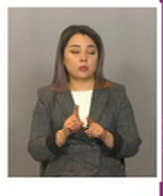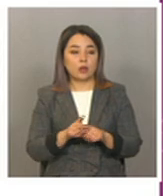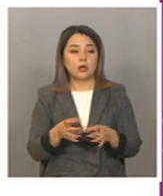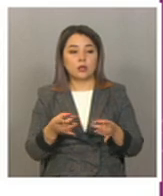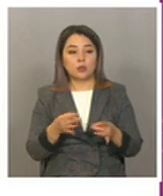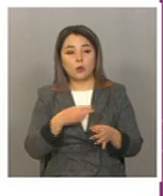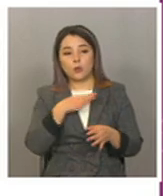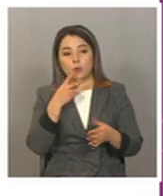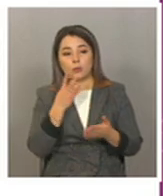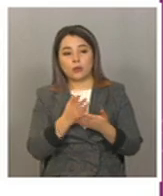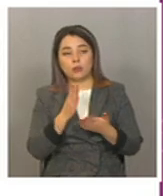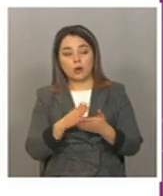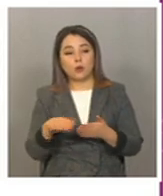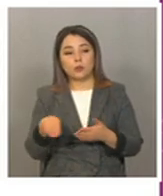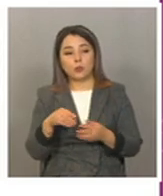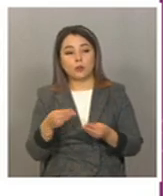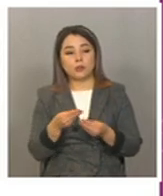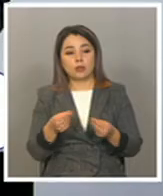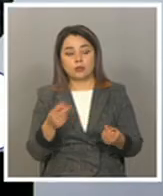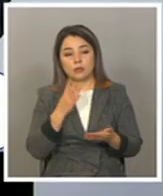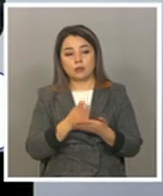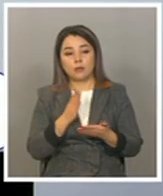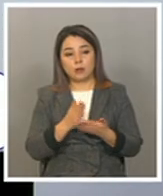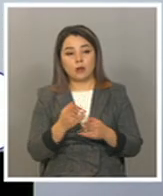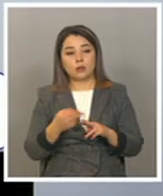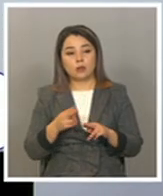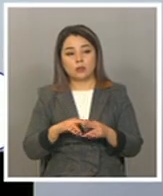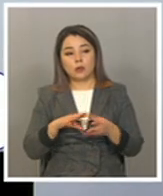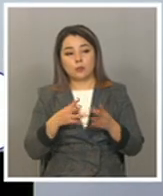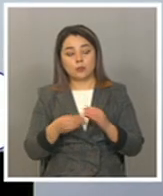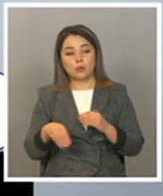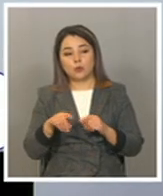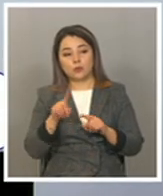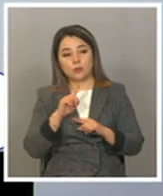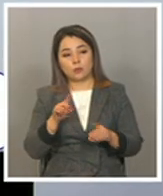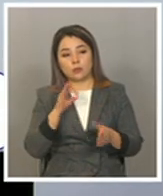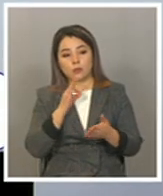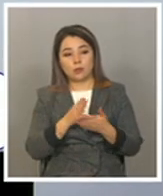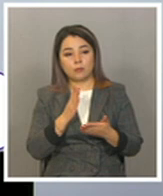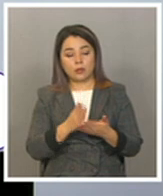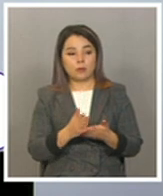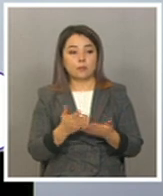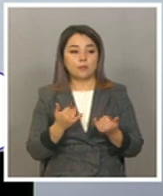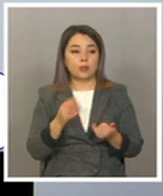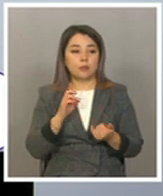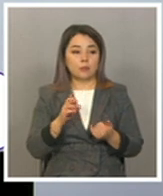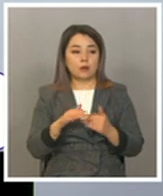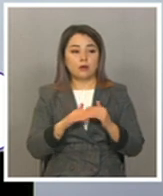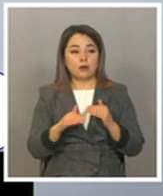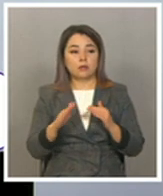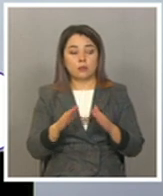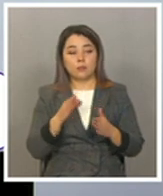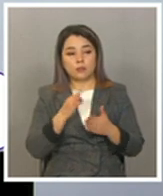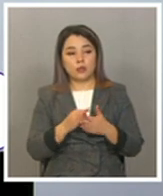болғандықтан тұздар еріп кетеді, нәтижесінде ол жерде мүлдем тұз болмауы мүмкін. Ал Б қабатына келетін болсақ, шайылу қабаты, бұл